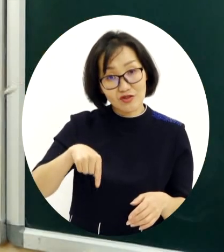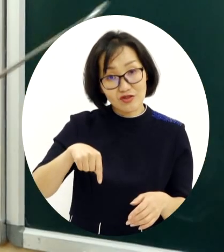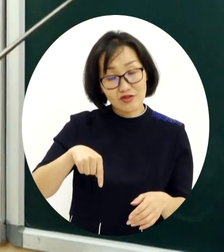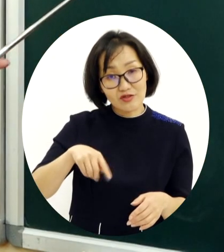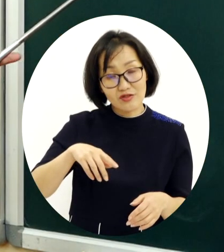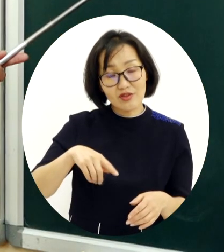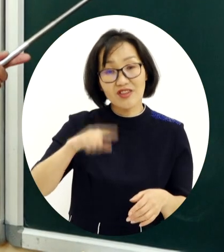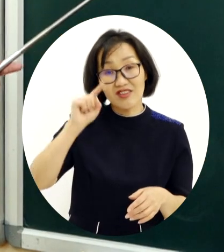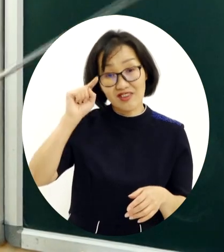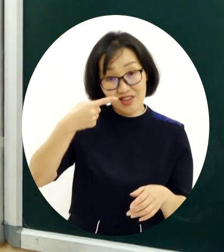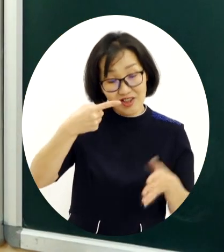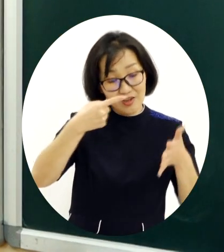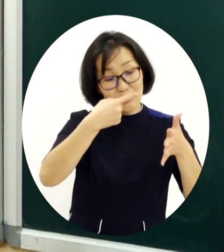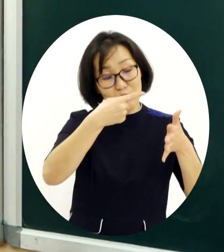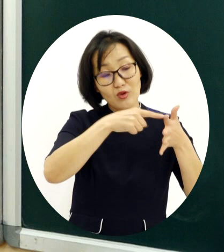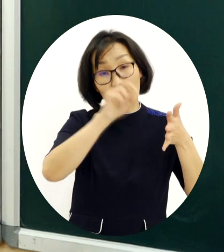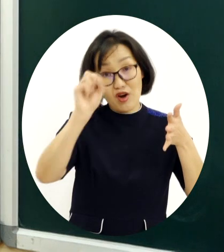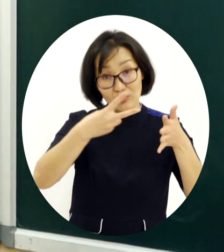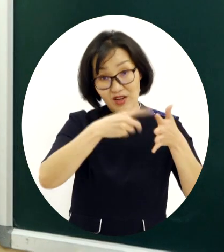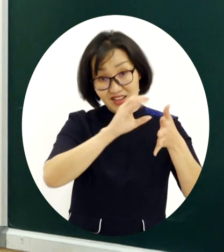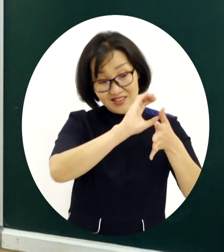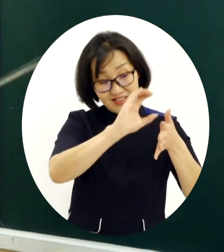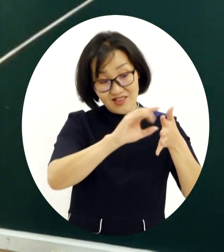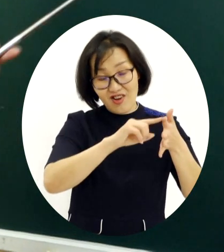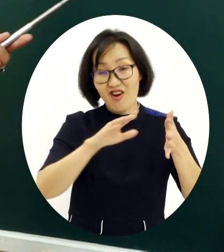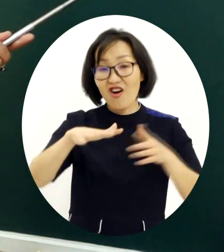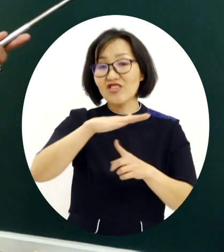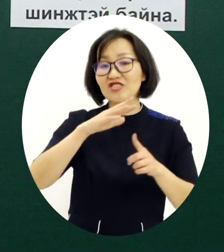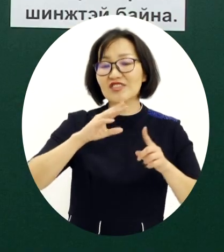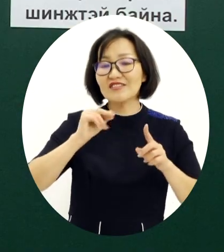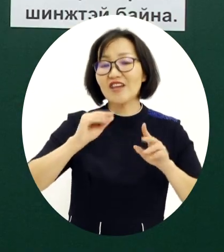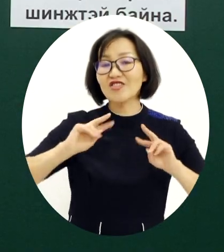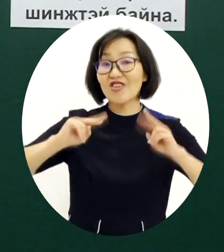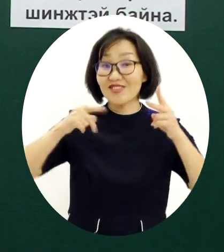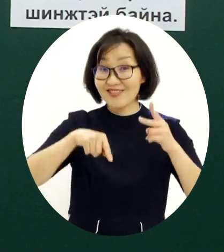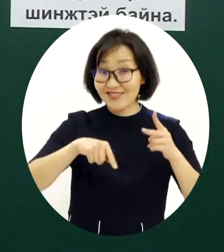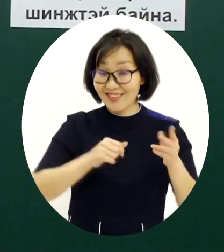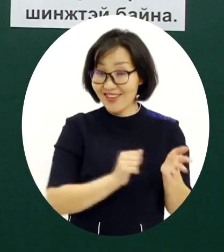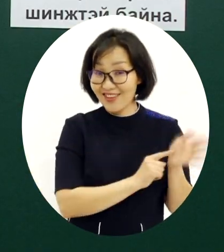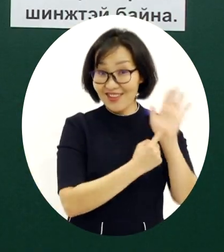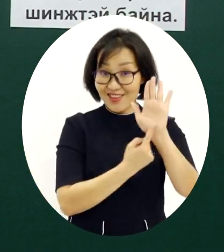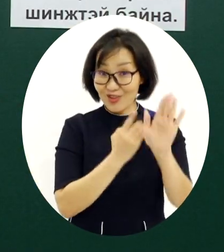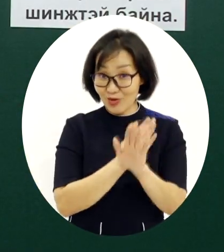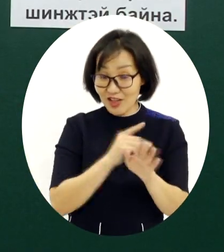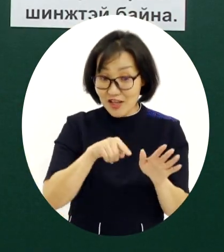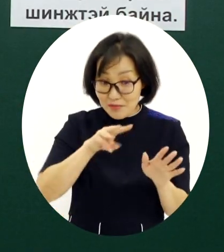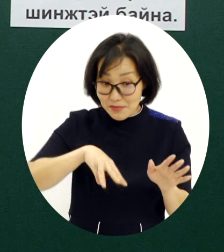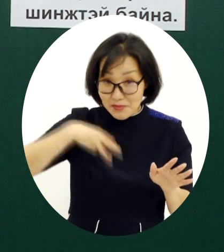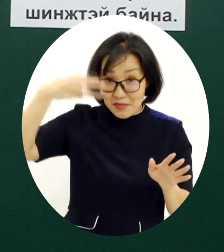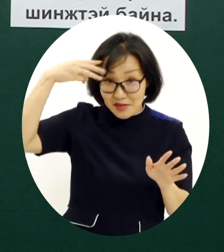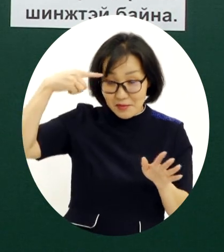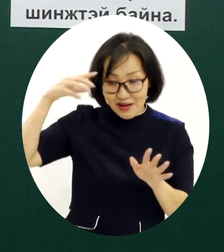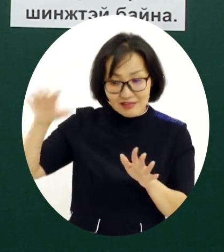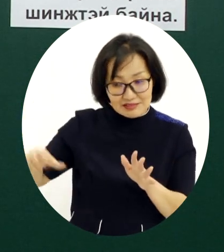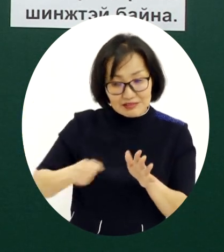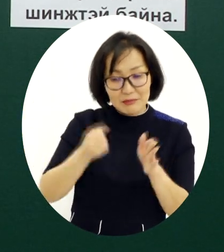Өнөөдрийн 1 буюу 2-р хэсгийгт орчин хэрхэн өөрчлөгдөж байгааг гаргасан энэ мэдлэгээ эргэн